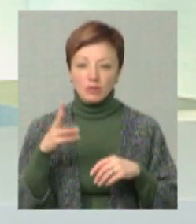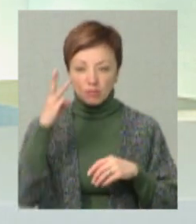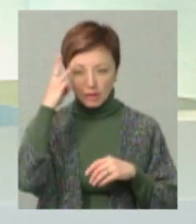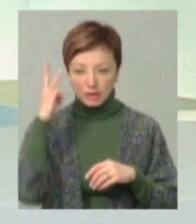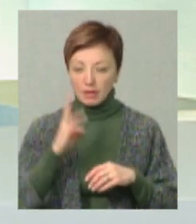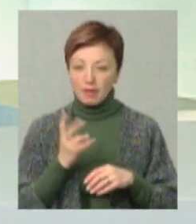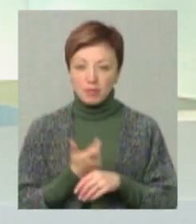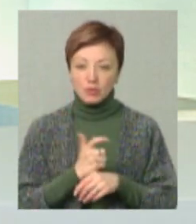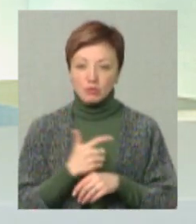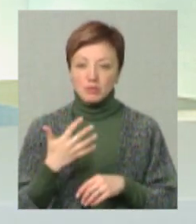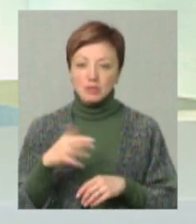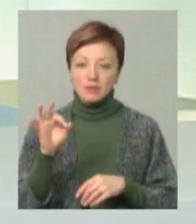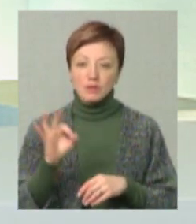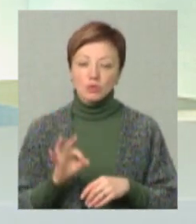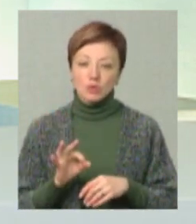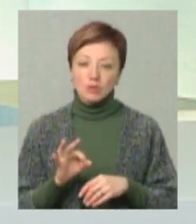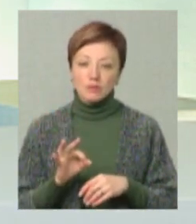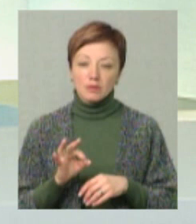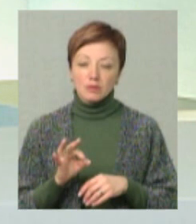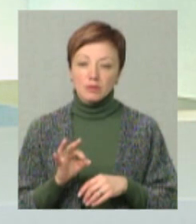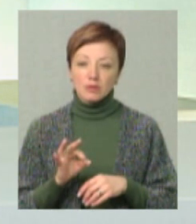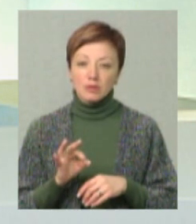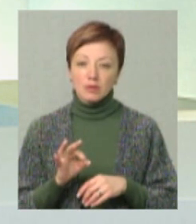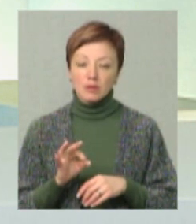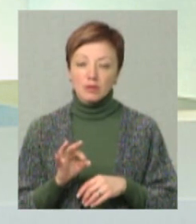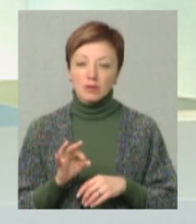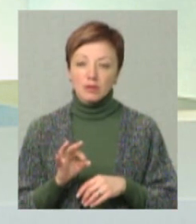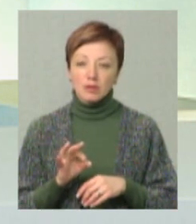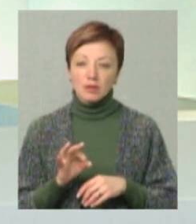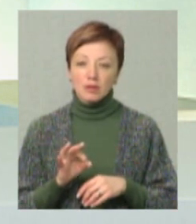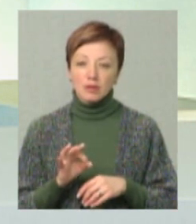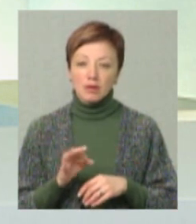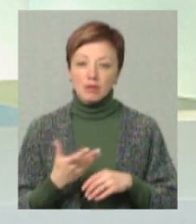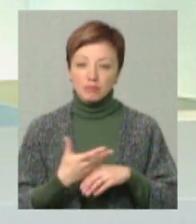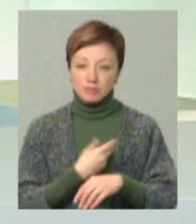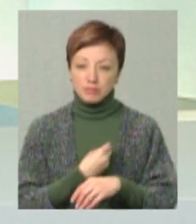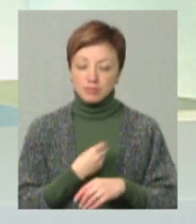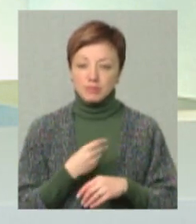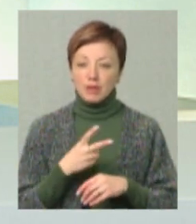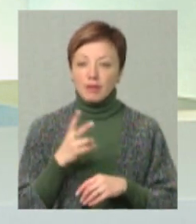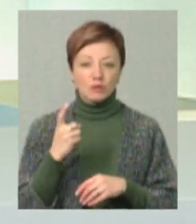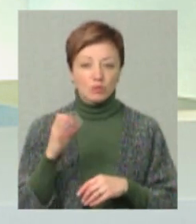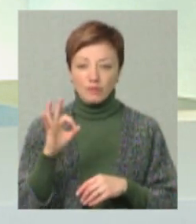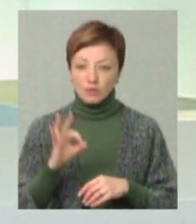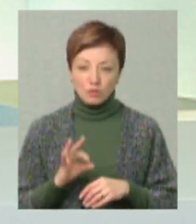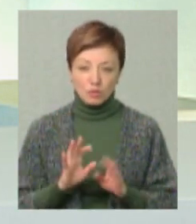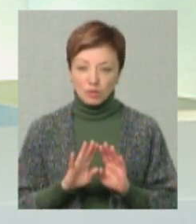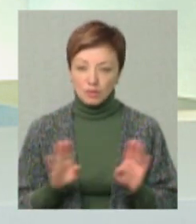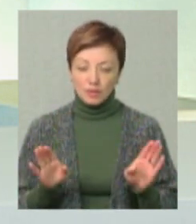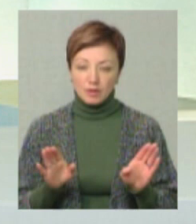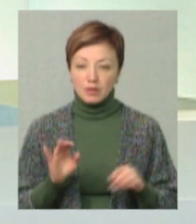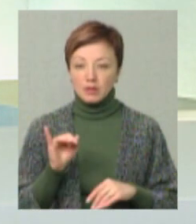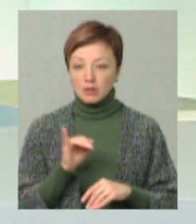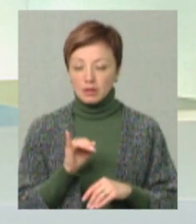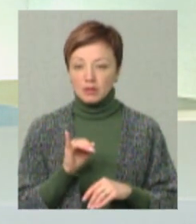йде про не більше, ніж 50% комісійних. В жодному випадку не 100, як говорилося.